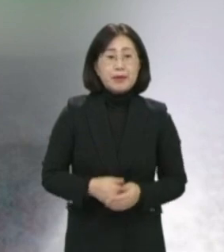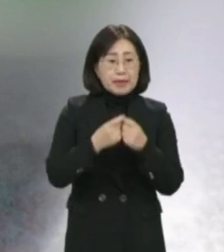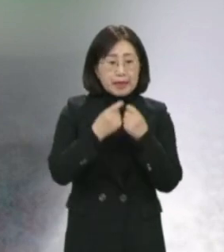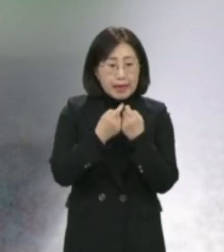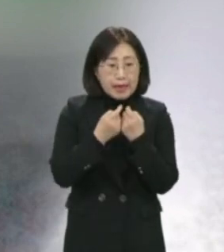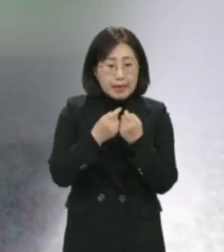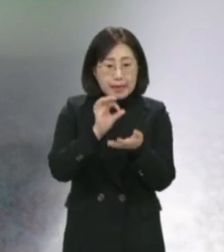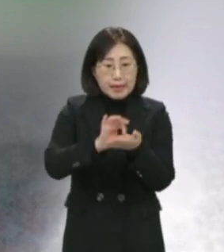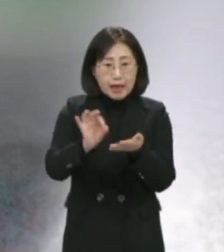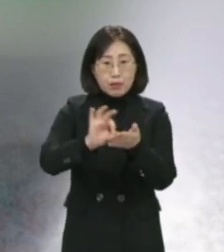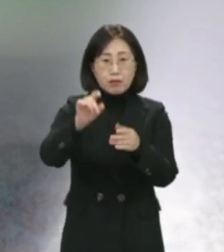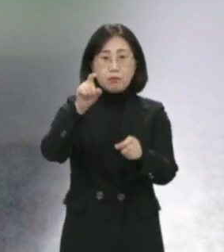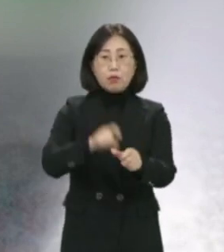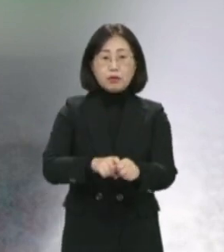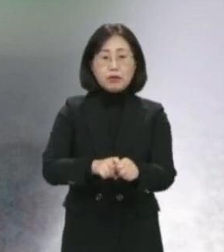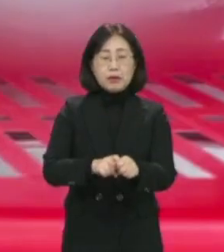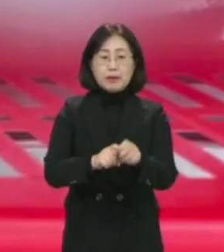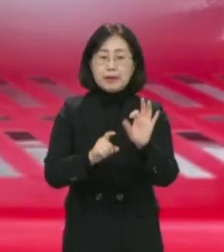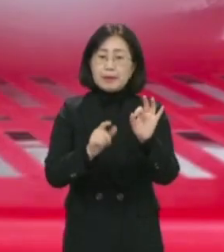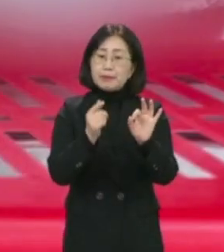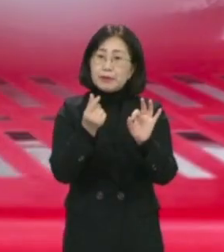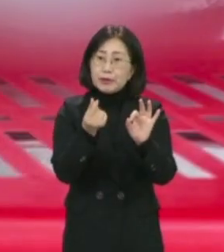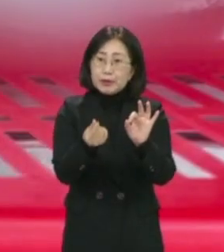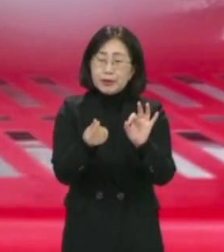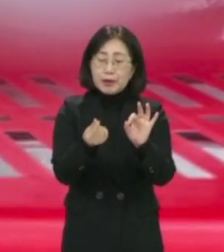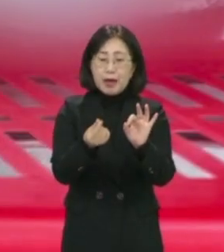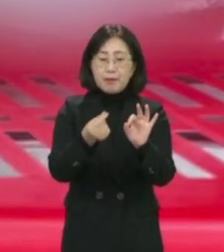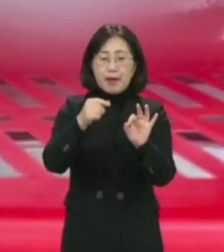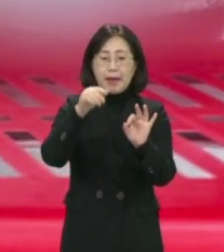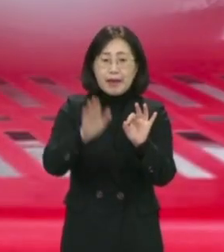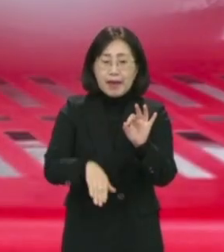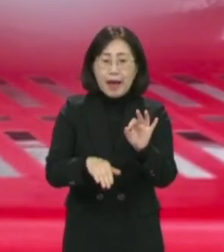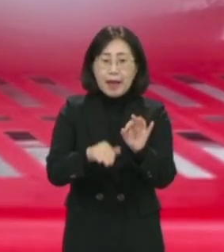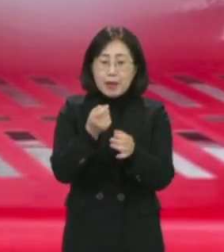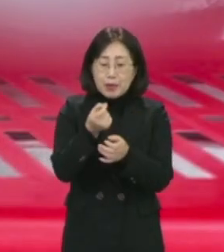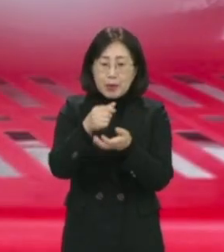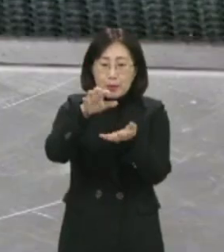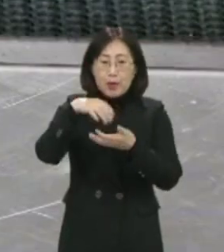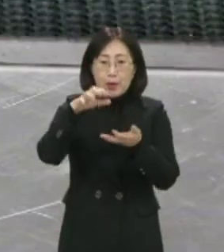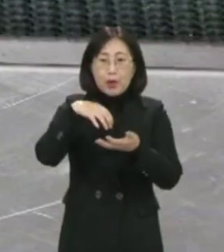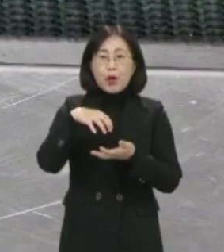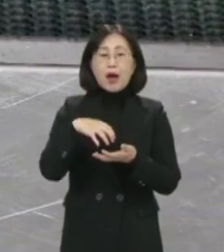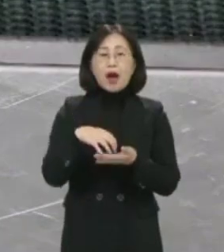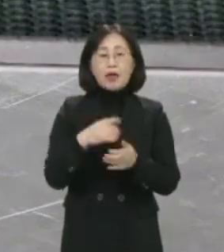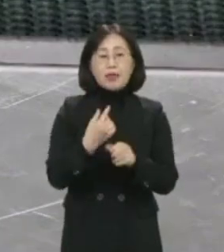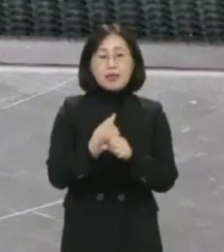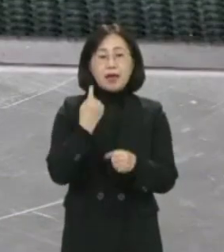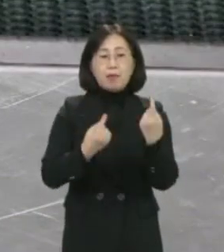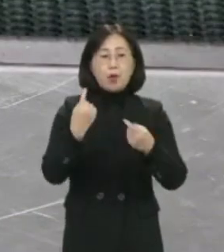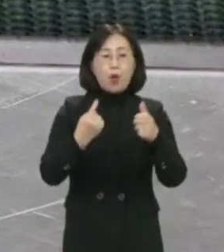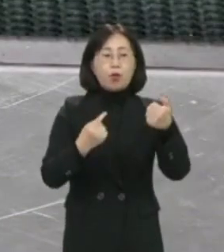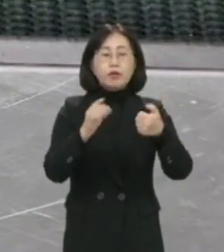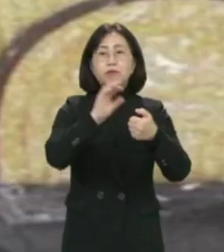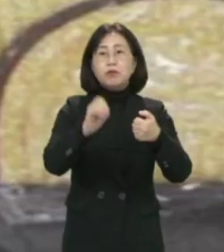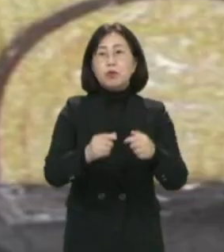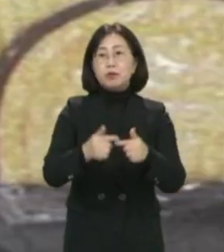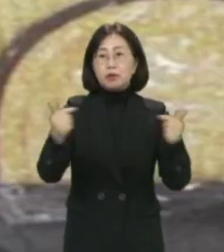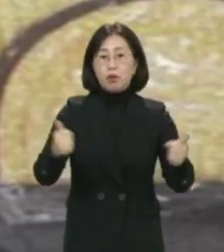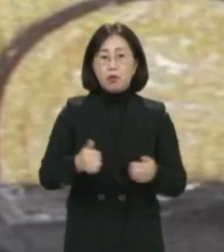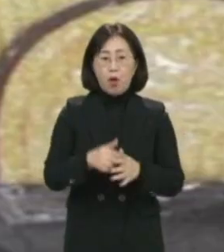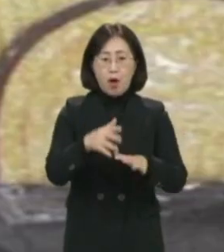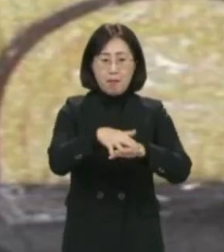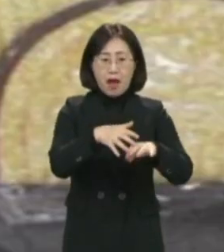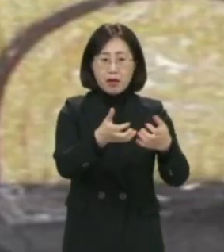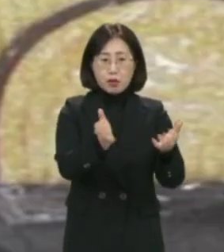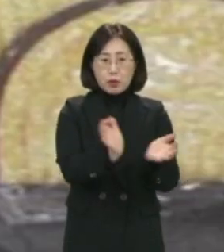소비 목적으로 추정되는 10g 이하 소량 마약 밀수가 지난해보다 50%가량 늘었고, 마약 조직이